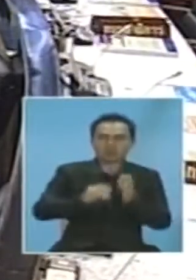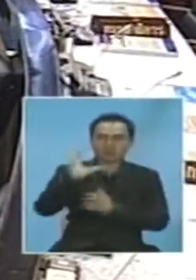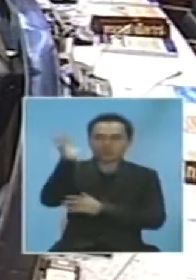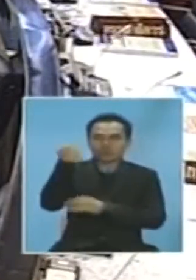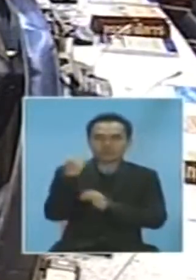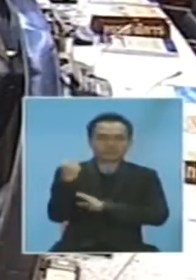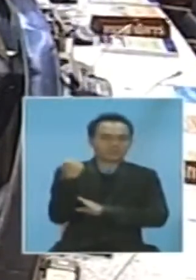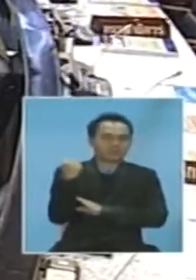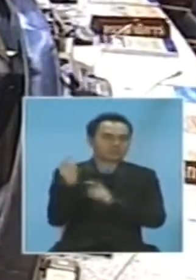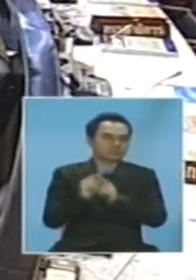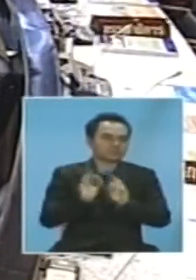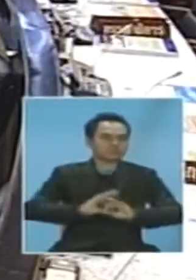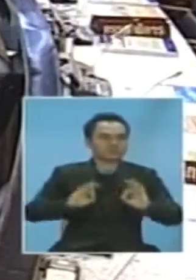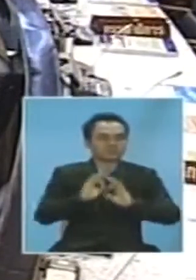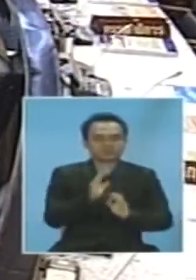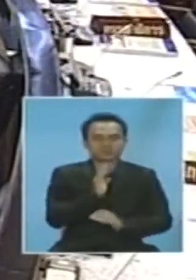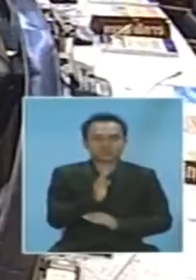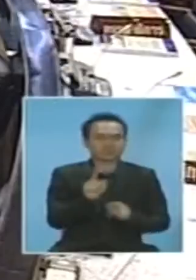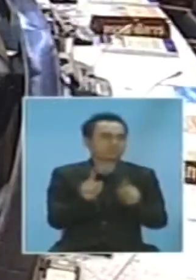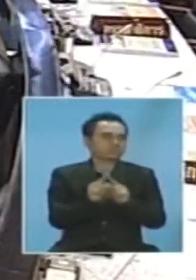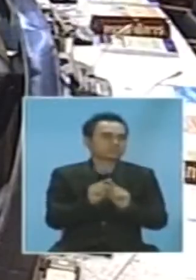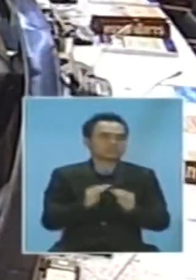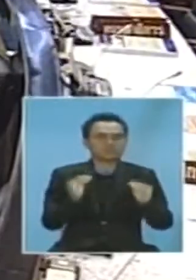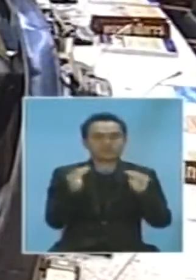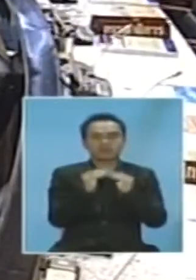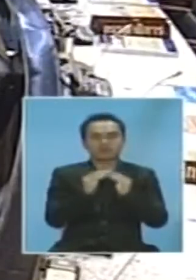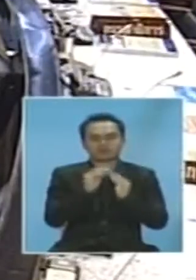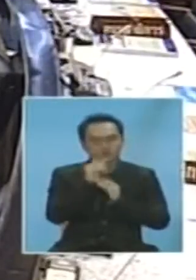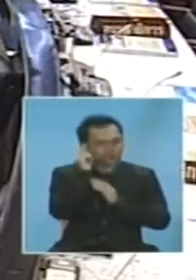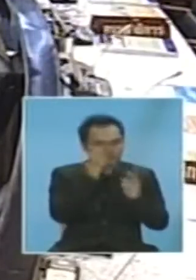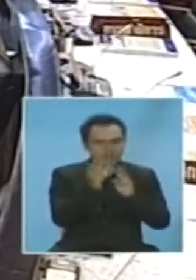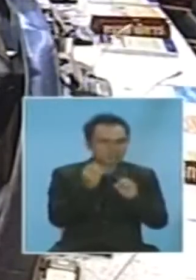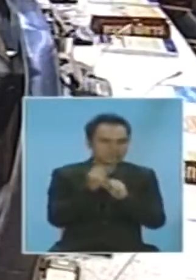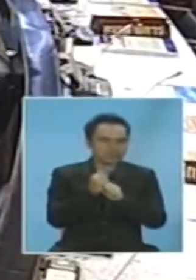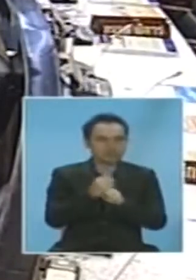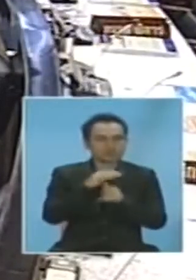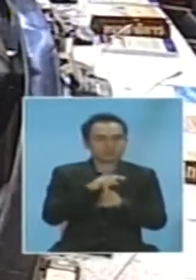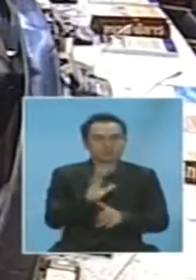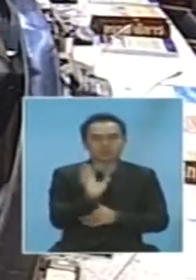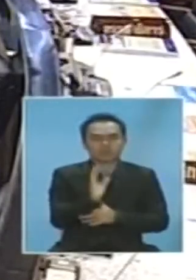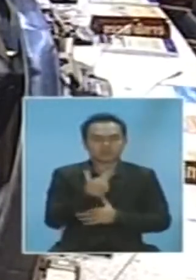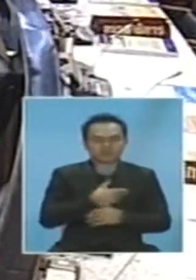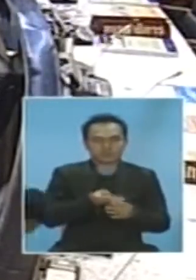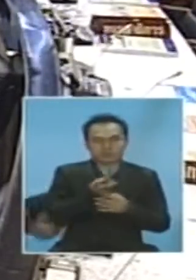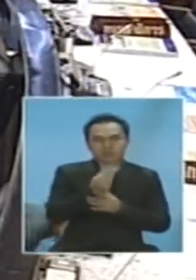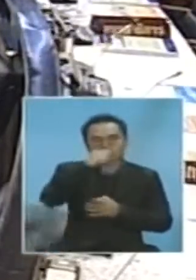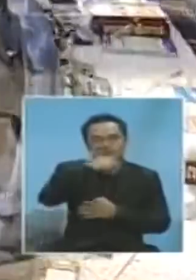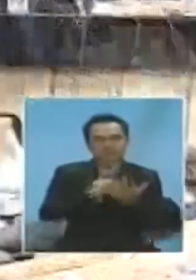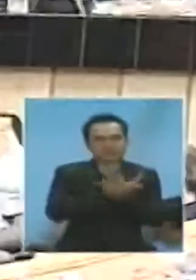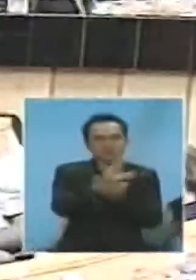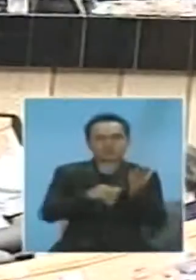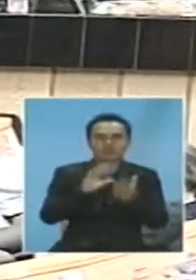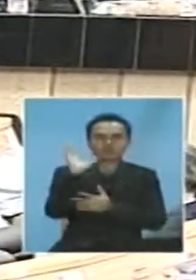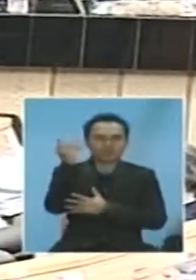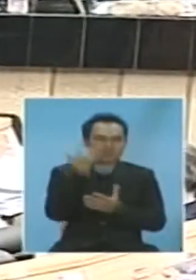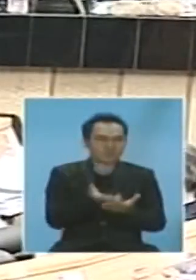แข็งและเป็นธรรมมากขึ้นไม่ใช่เป็นการทำลายกลไกตลาดค่ะ และยังส่งผลให้ข้าวไทยในตลาดนั้นมีรา